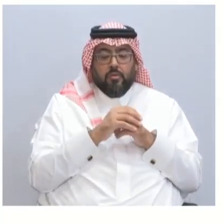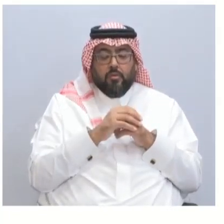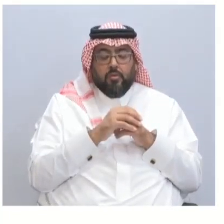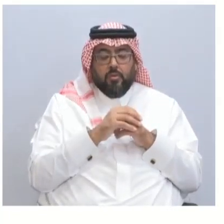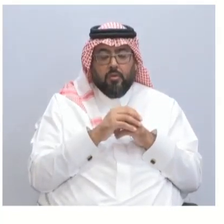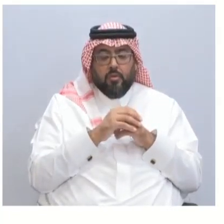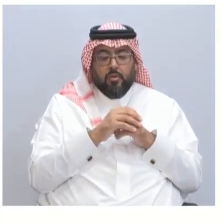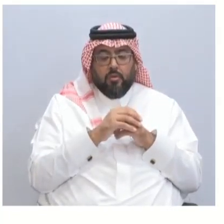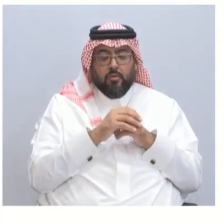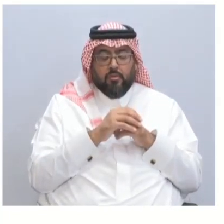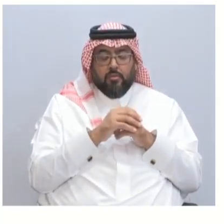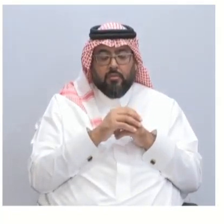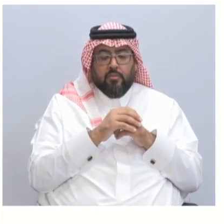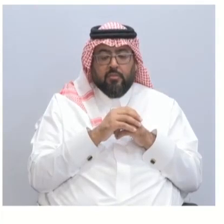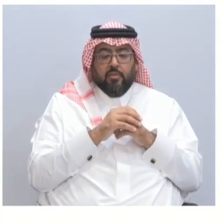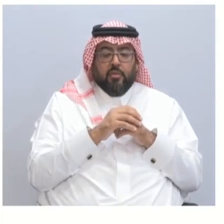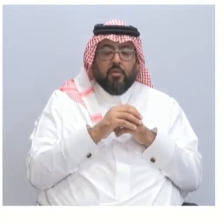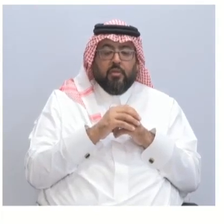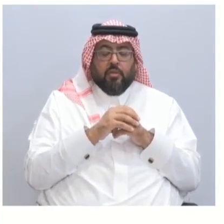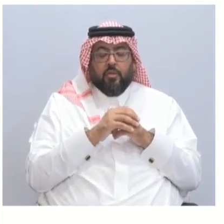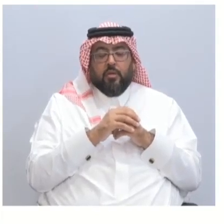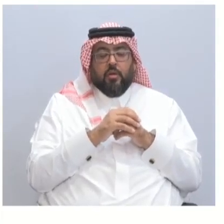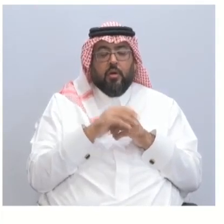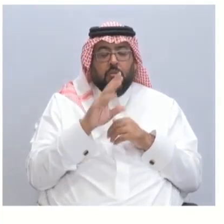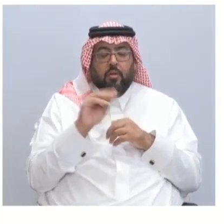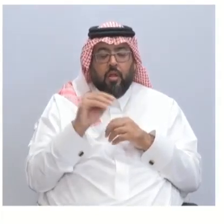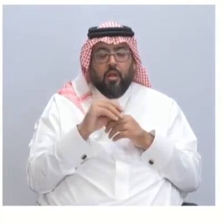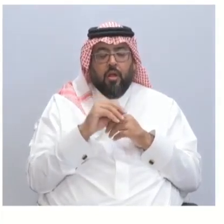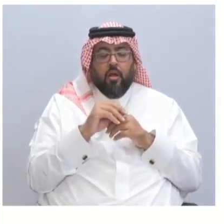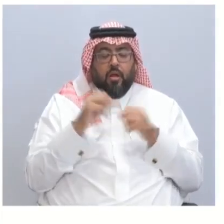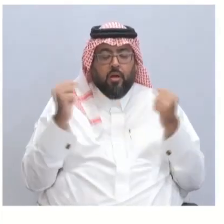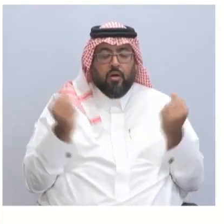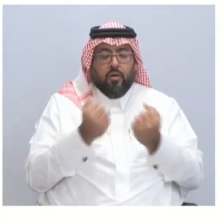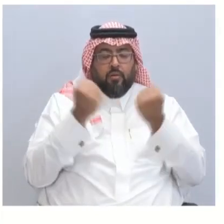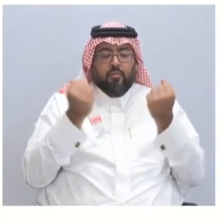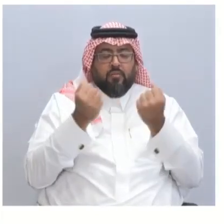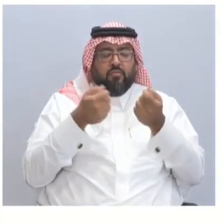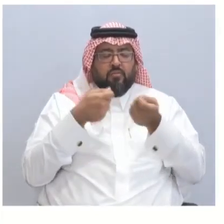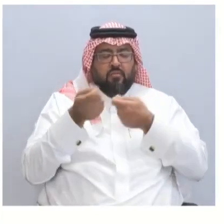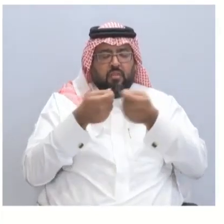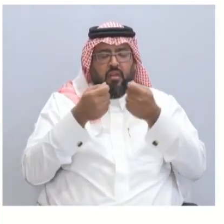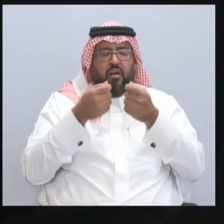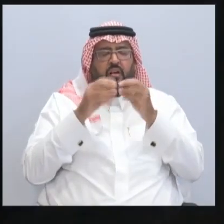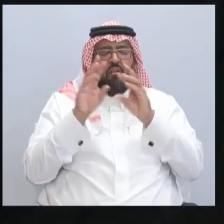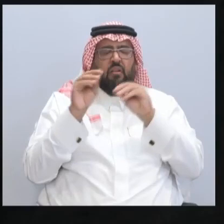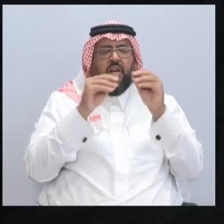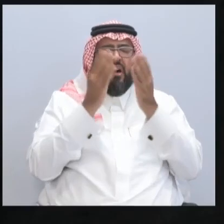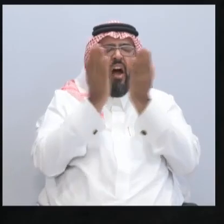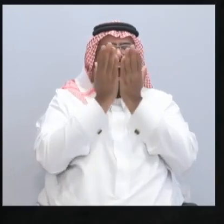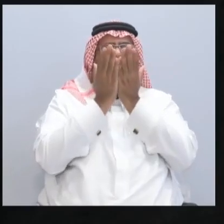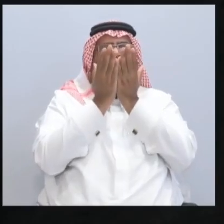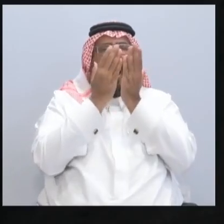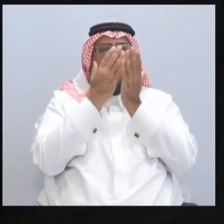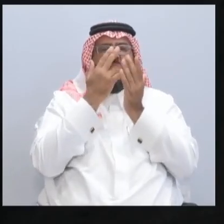من الخصائص المشتركه في دول مجلس التعاون تشابه انشطتهم الاقتصاديه